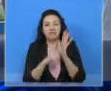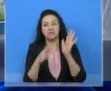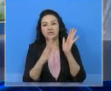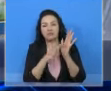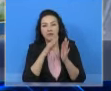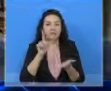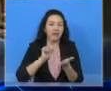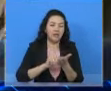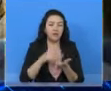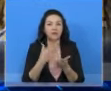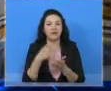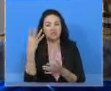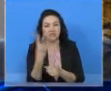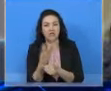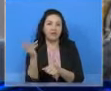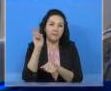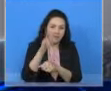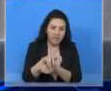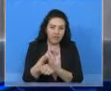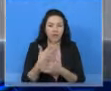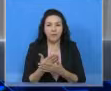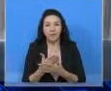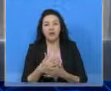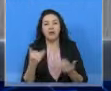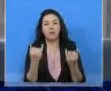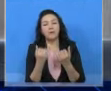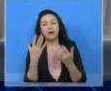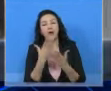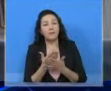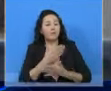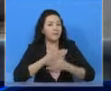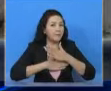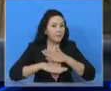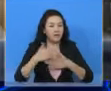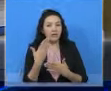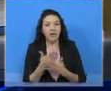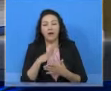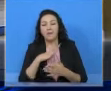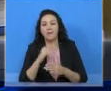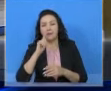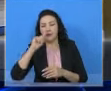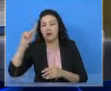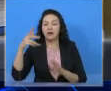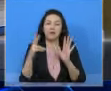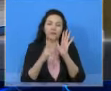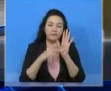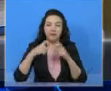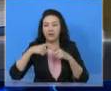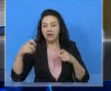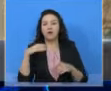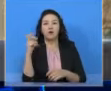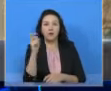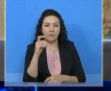79-летняя пенсионерка по 4 раза в неделю приезжает сюда. Стойкости пожилой женщине можно только позавидовать, так как она проживает в 80 километрах от